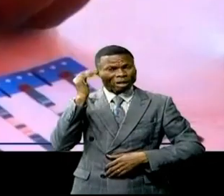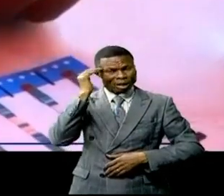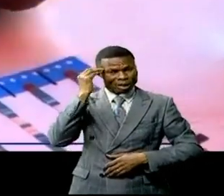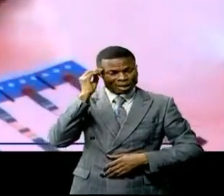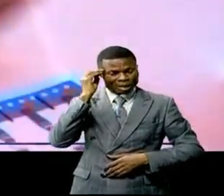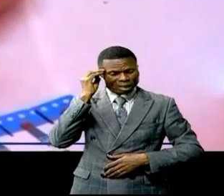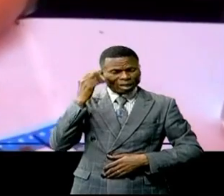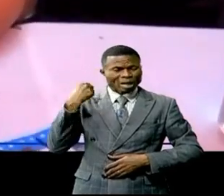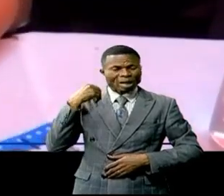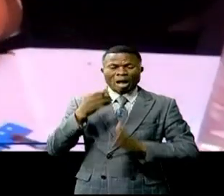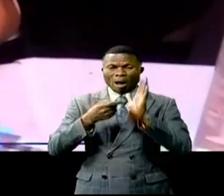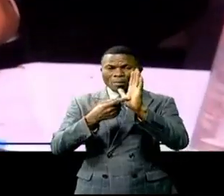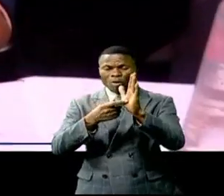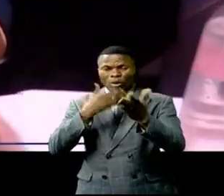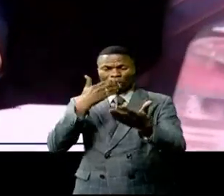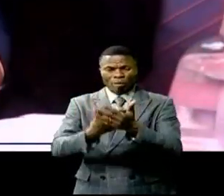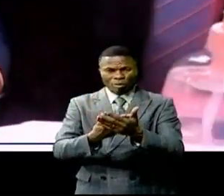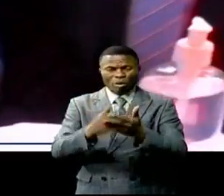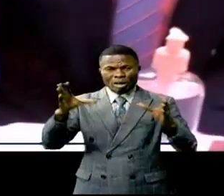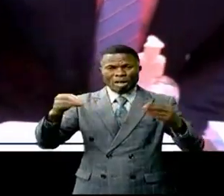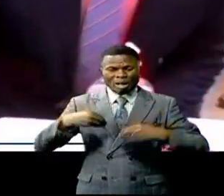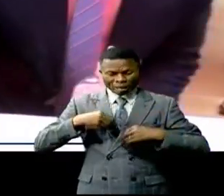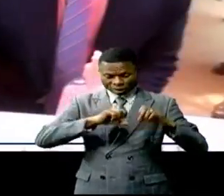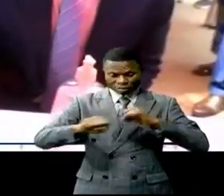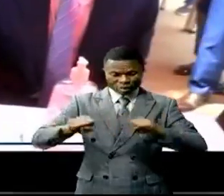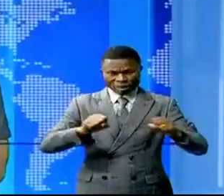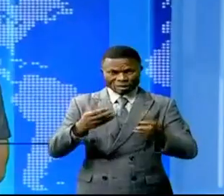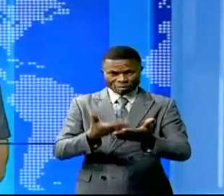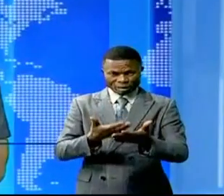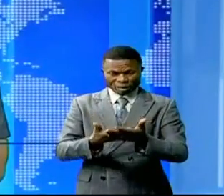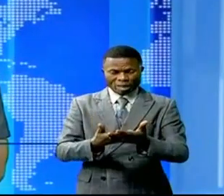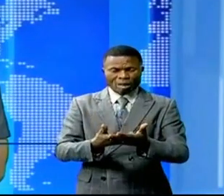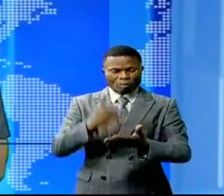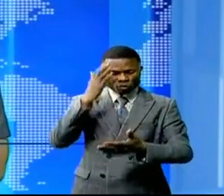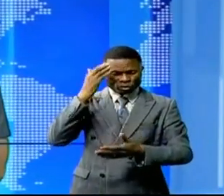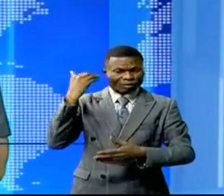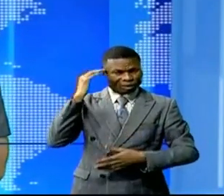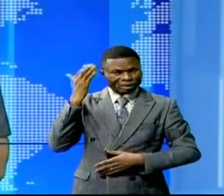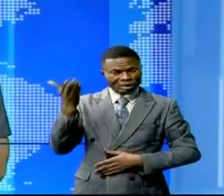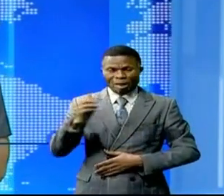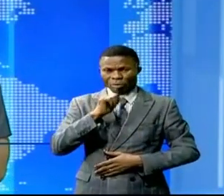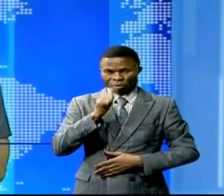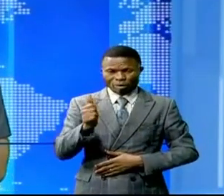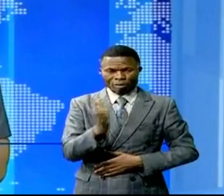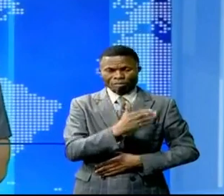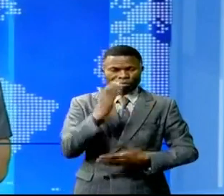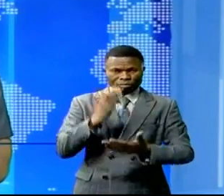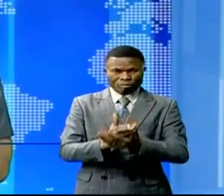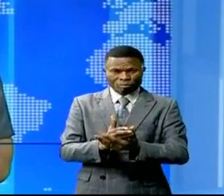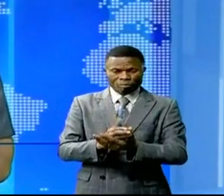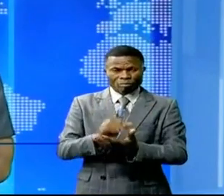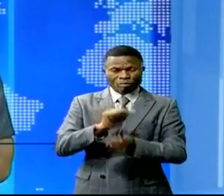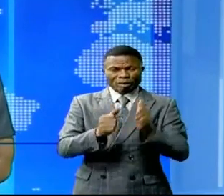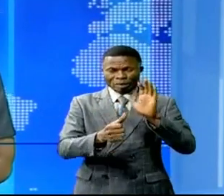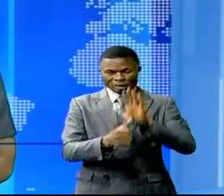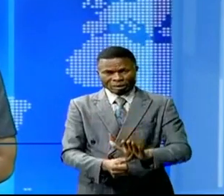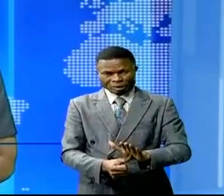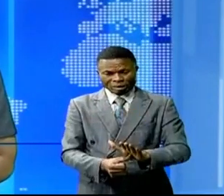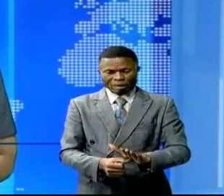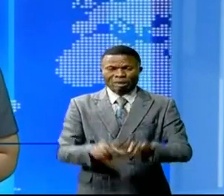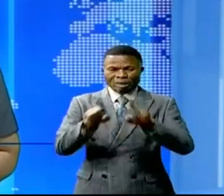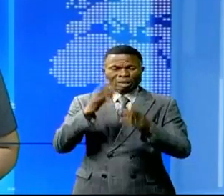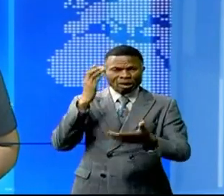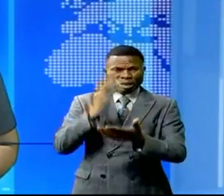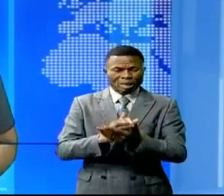gouverneur a prêché par l'exemple en se faisant dépister. mettre fin aux inégalités, mettre fin